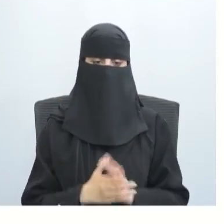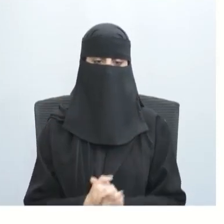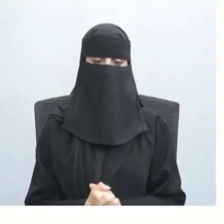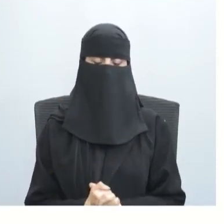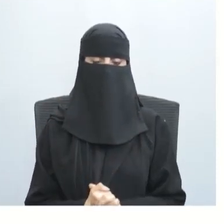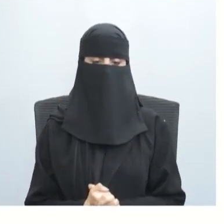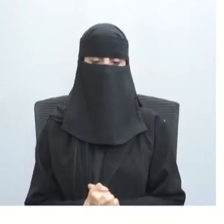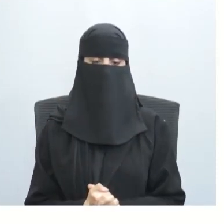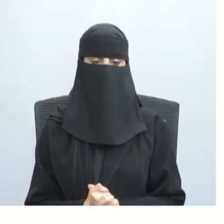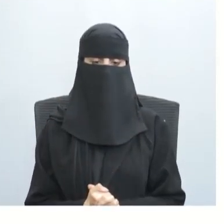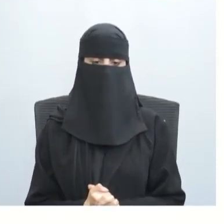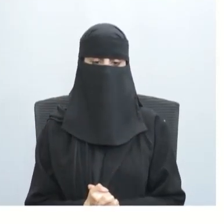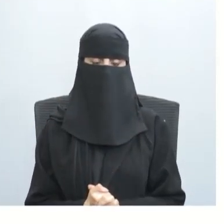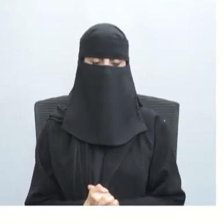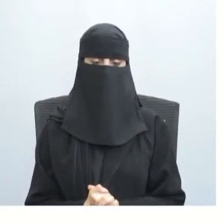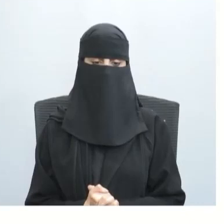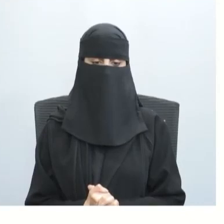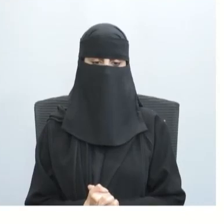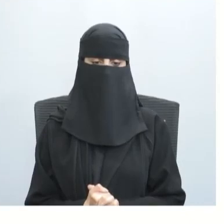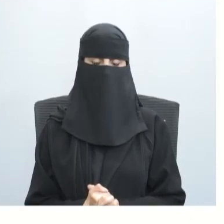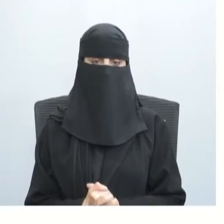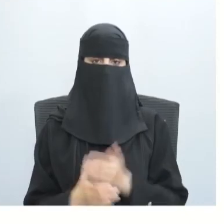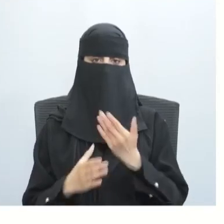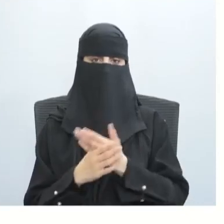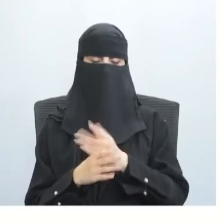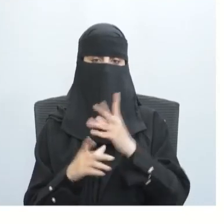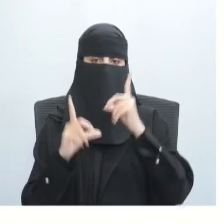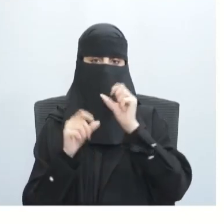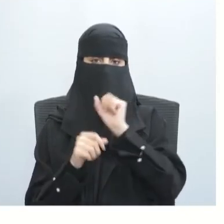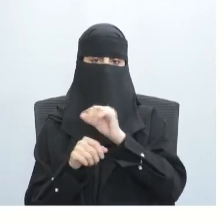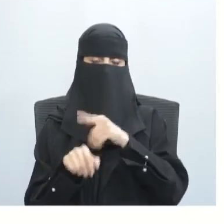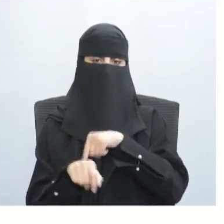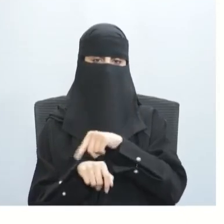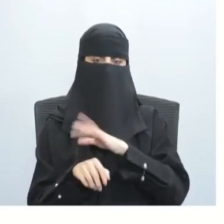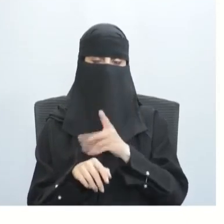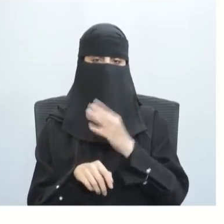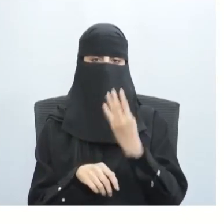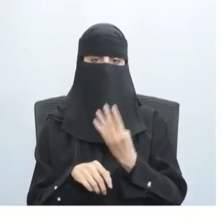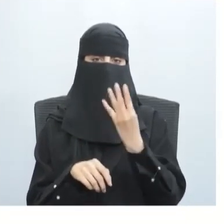يسارا لتغيير مده العرض التي تاتي بشكل افتراضي اربع ثواني